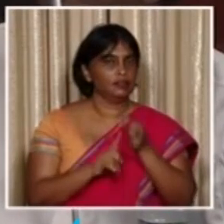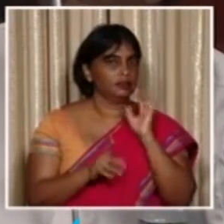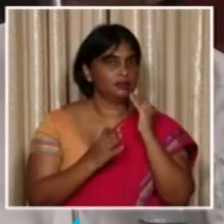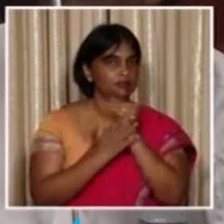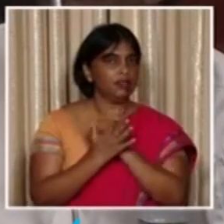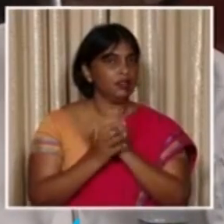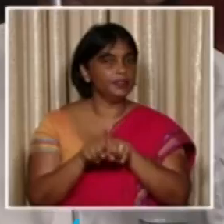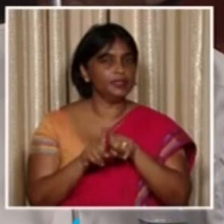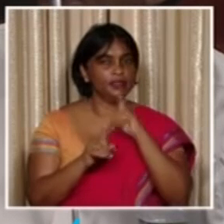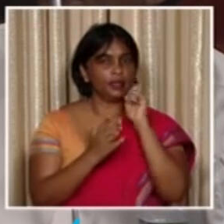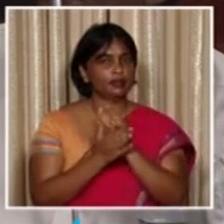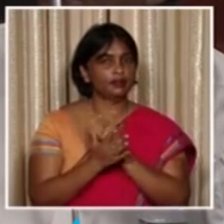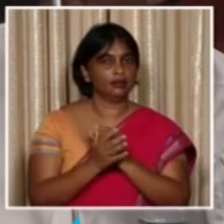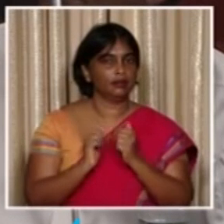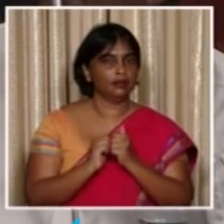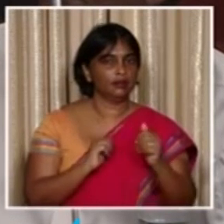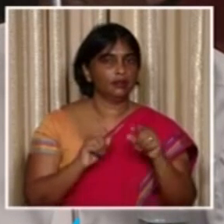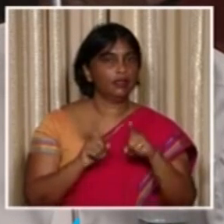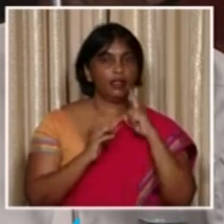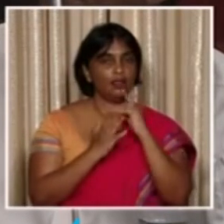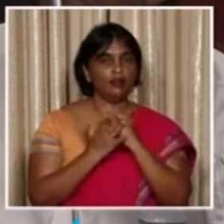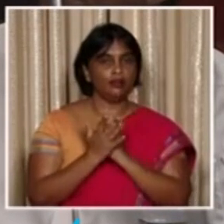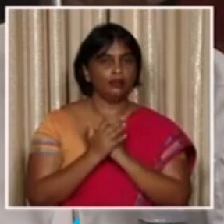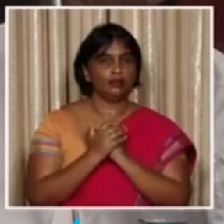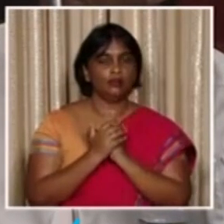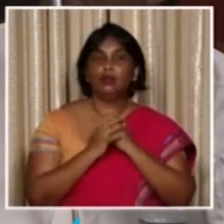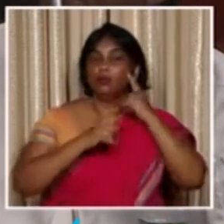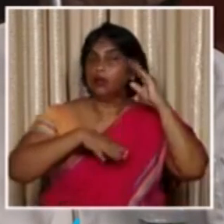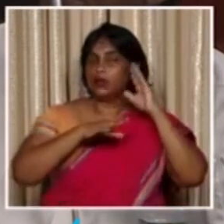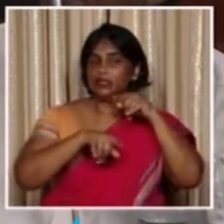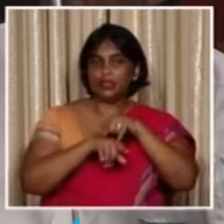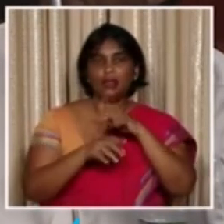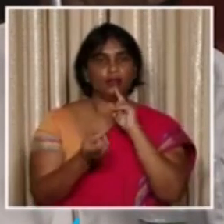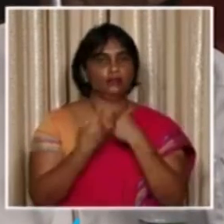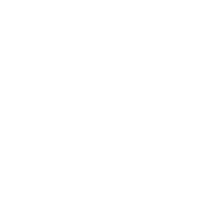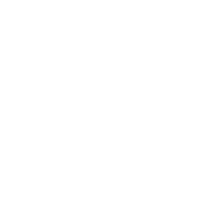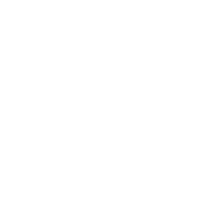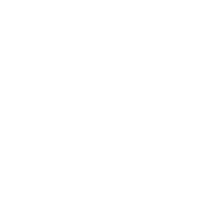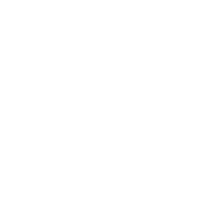කරනවා. ඒකයි අපි කියන්නේ මේක ඇත්ත වශයෙන්ම හොඳට පරීක්ෂා කළ යුතු වීඩියෝ එකක්.